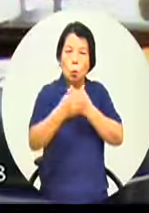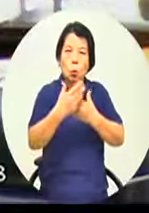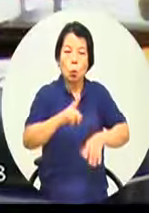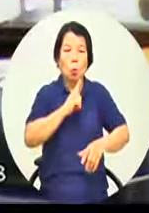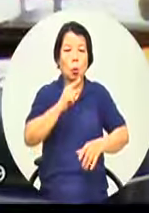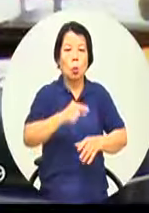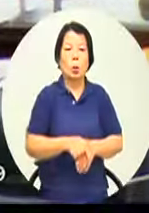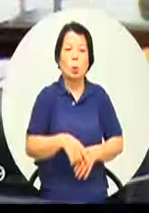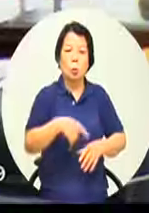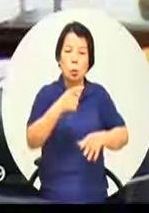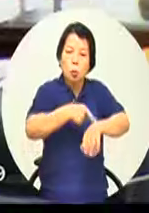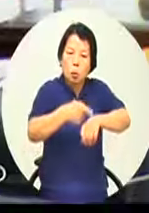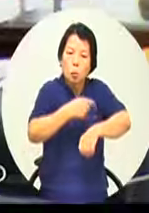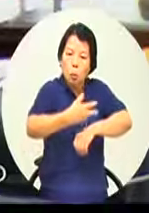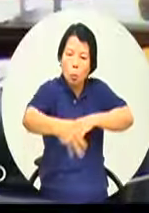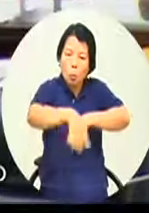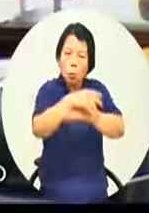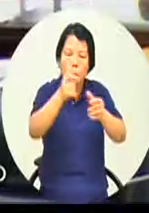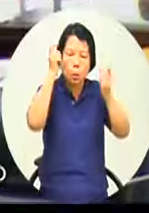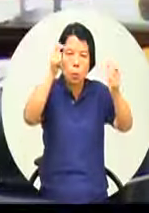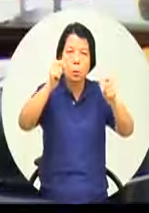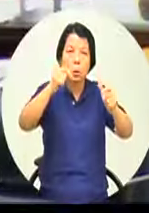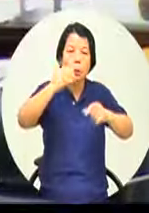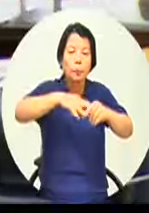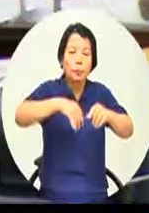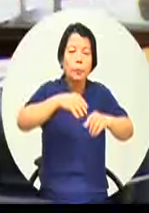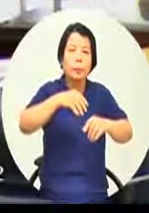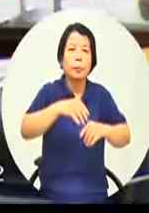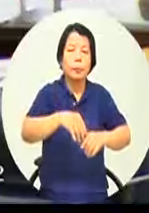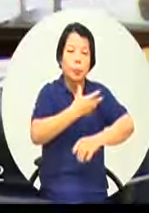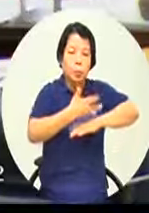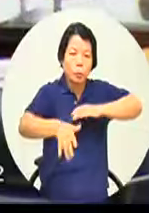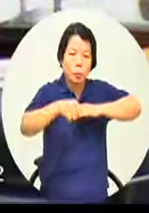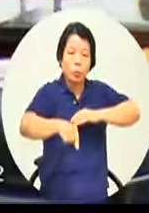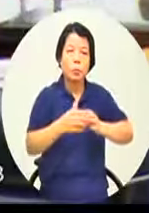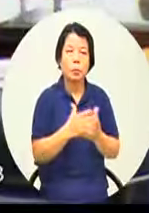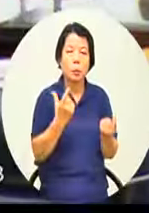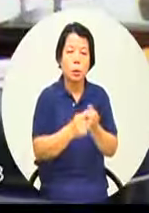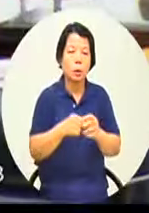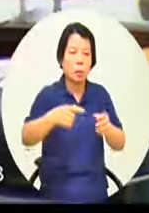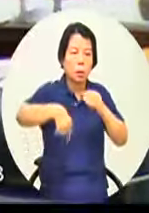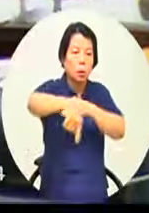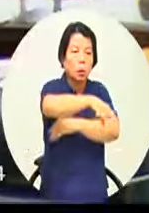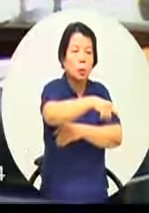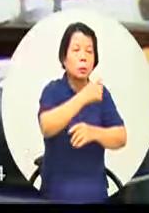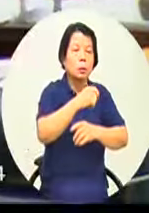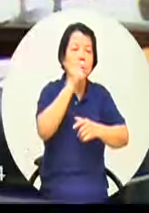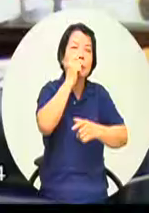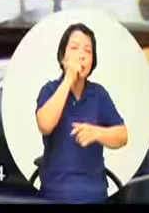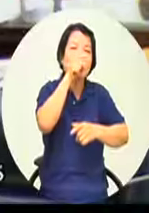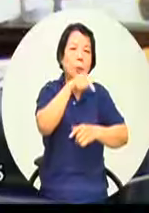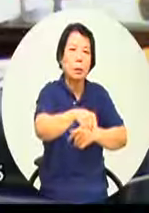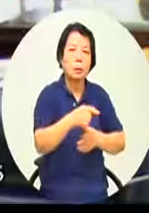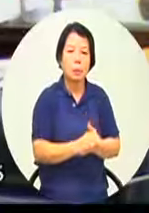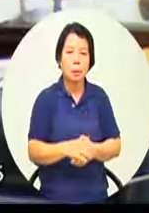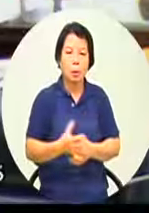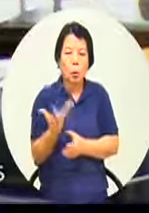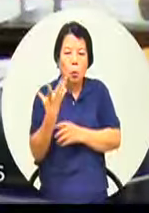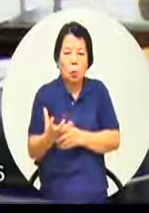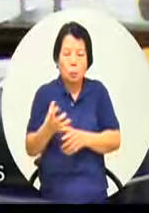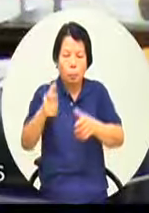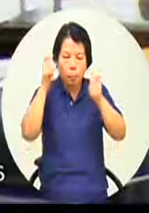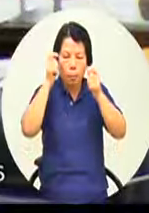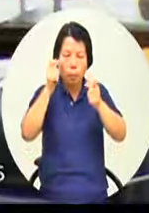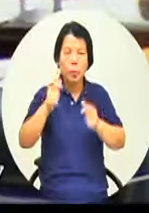哪里流？往高屏溪流，两个方向，一个往高屏溪，一个往台南那个方向过去。但绝大多数都往高屏